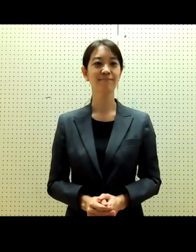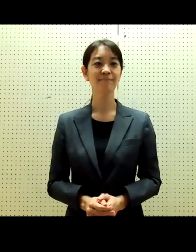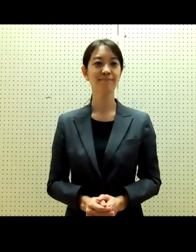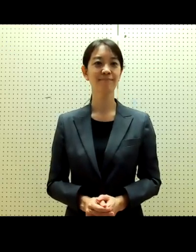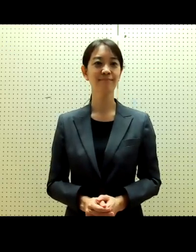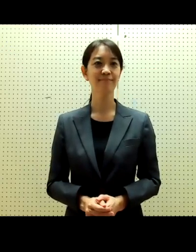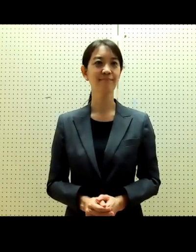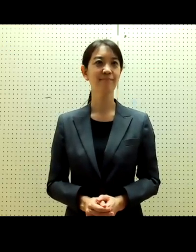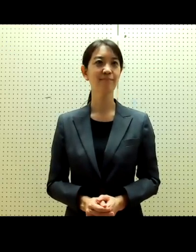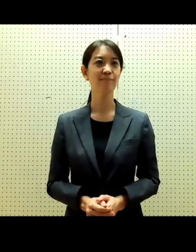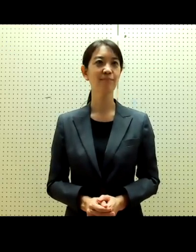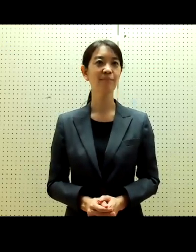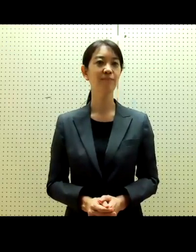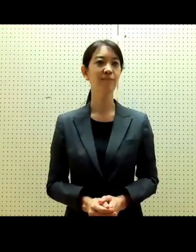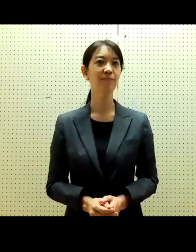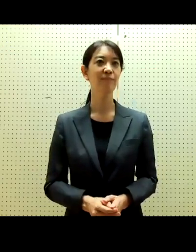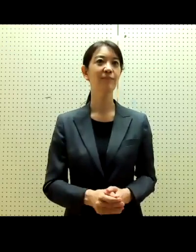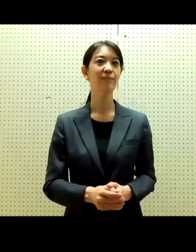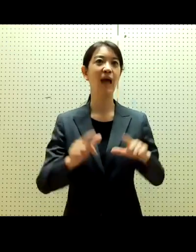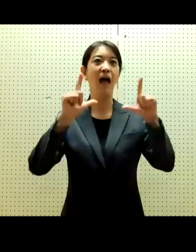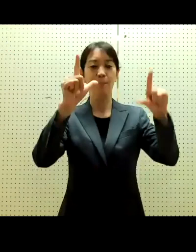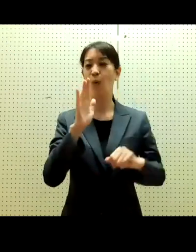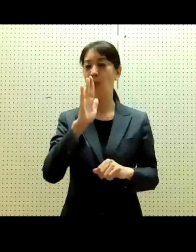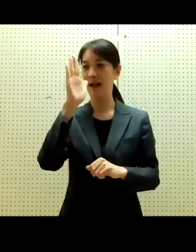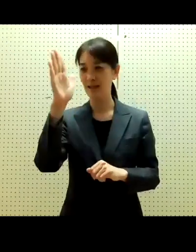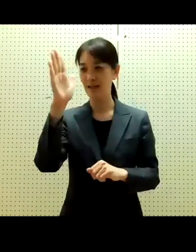はい、じゃあ、そうちゃん、大きな声で発表してください。 はい。